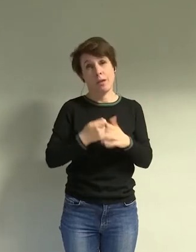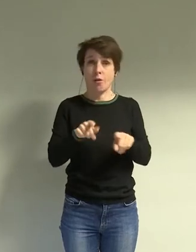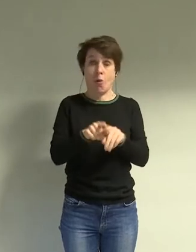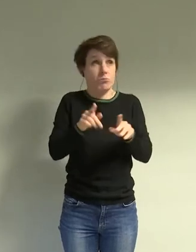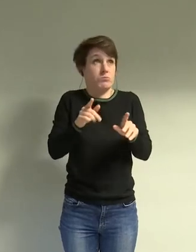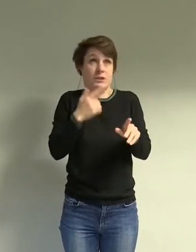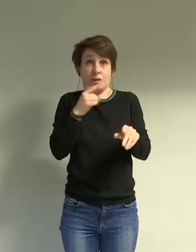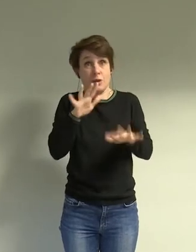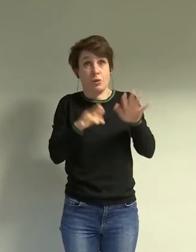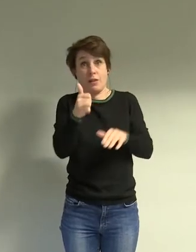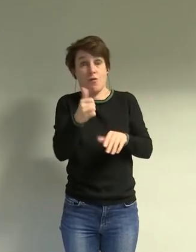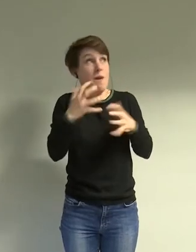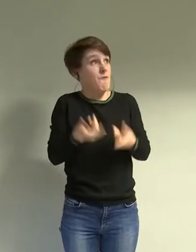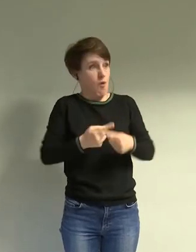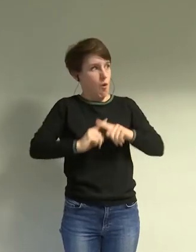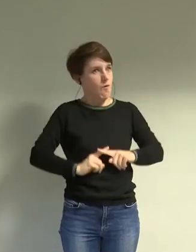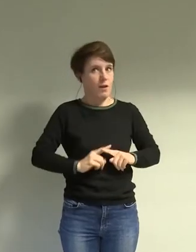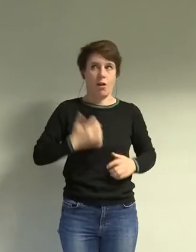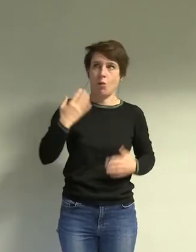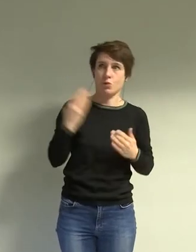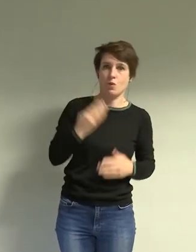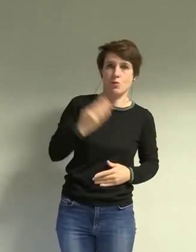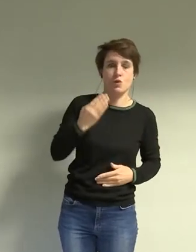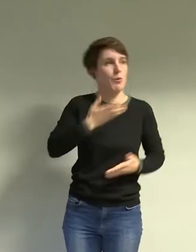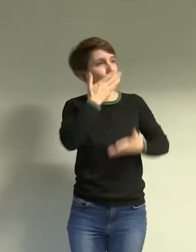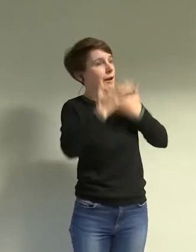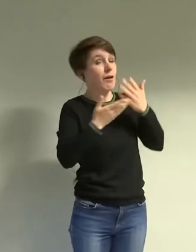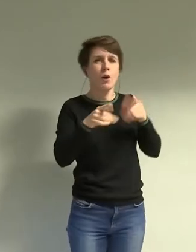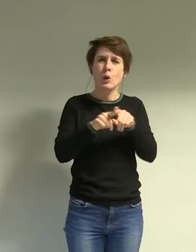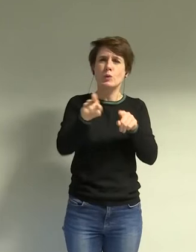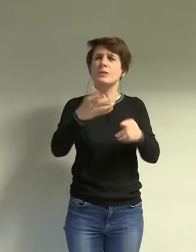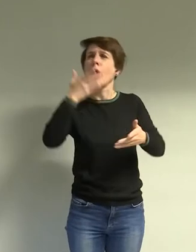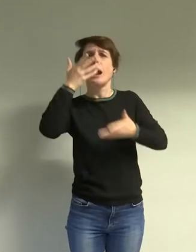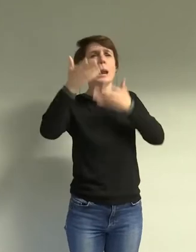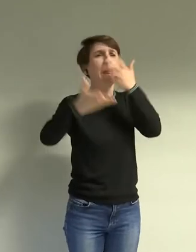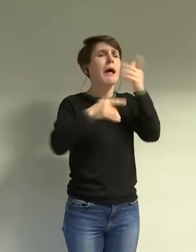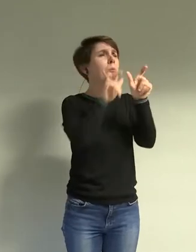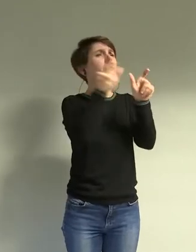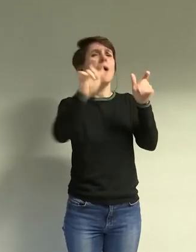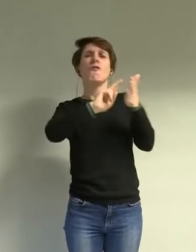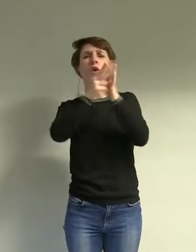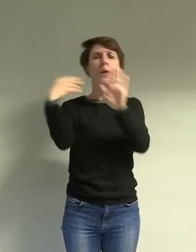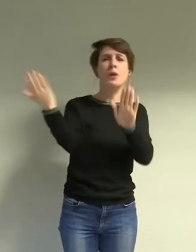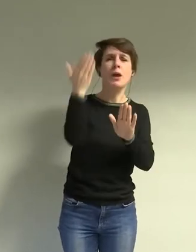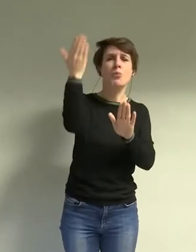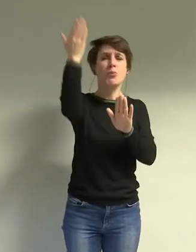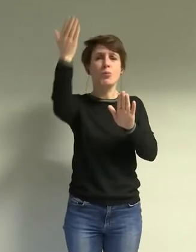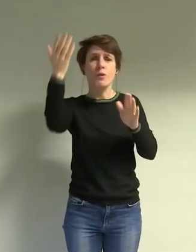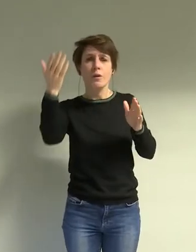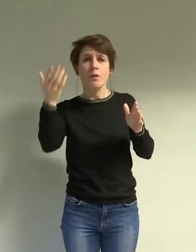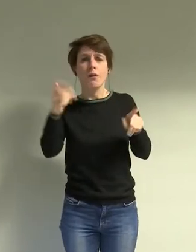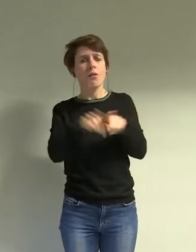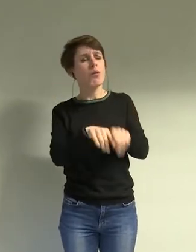même présenté aussi avec une sorte de supériorité un jargon jargonnant afin que ceux qui n'y entre pas